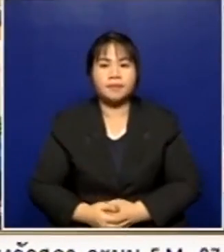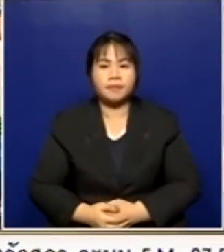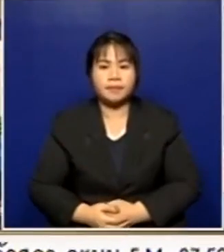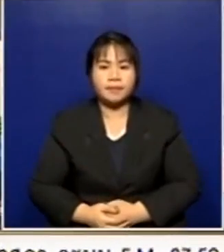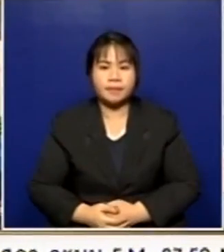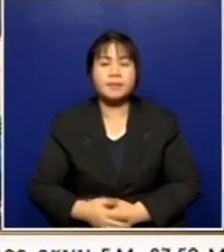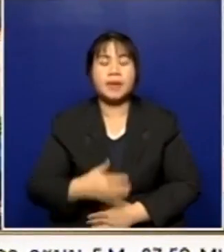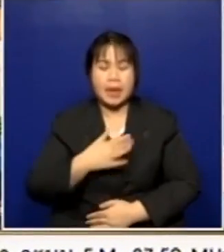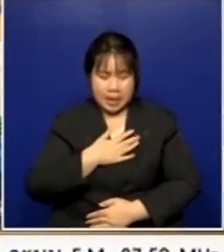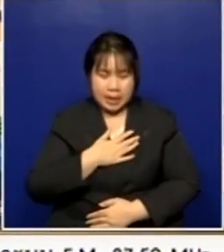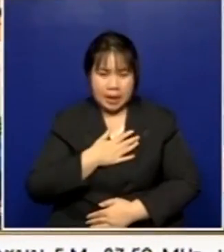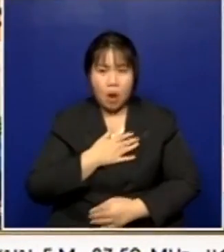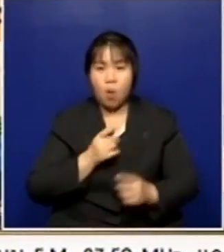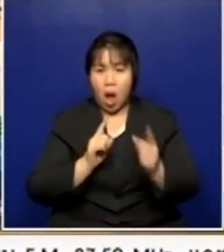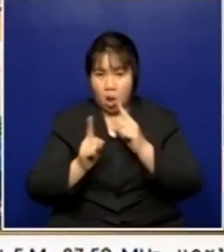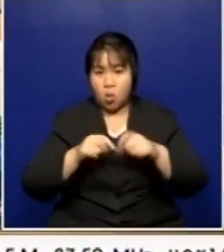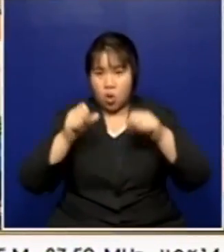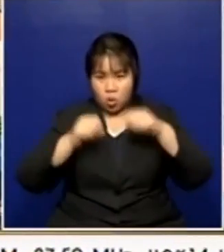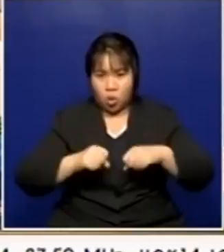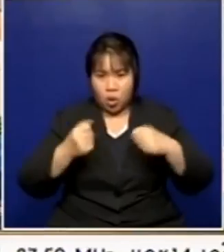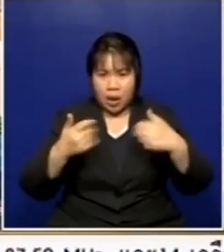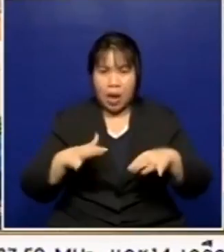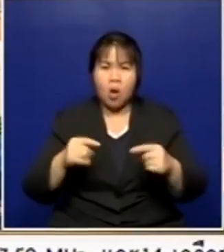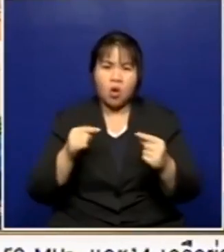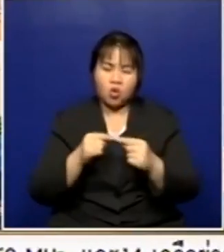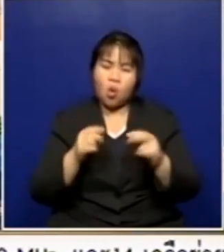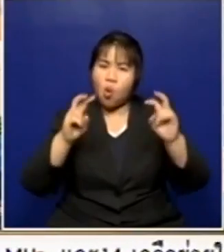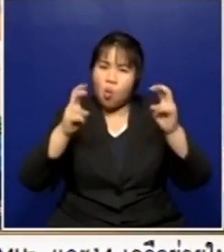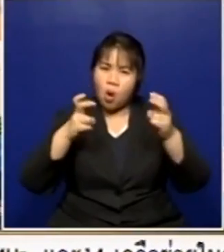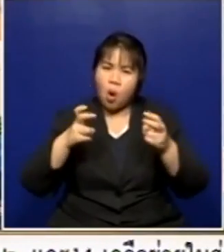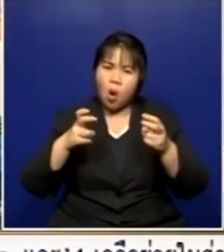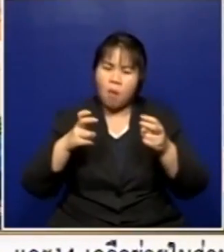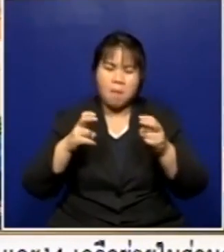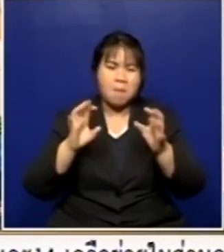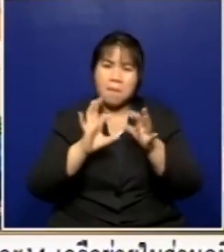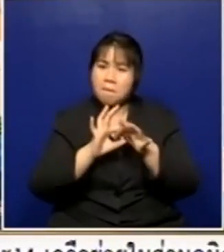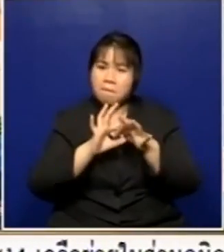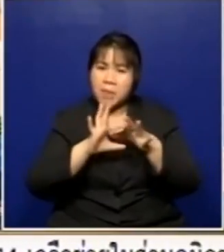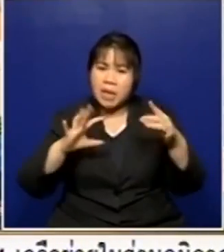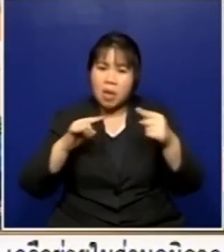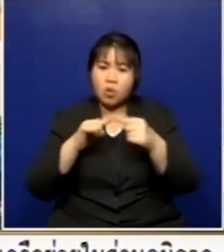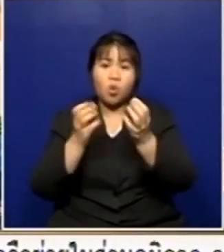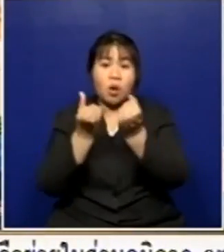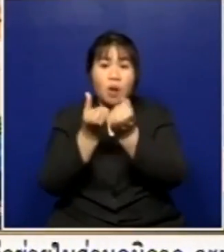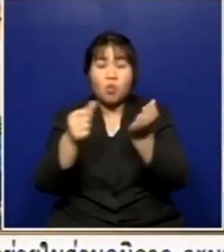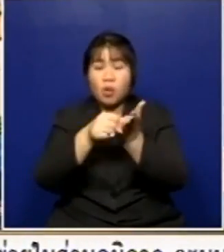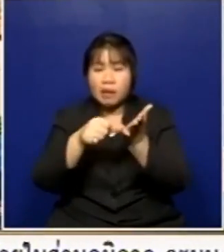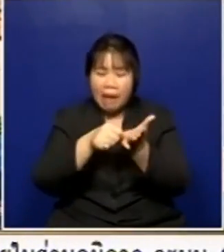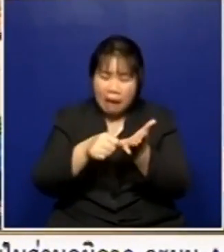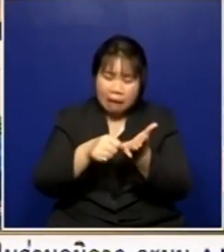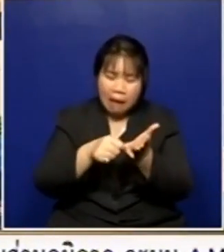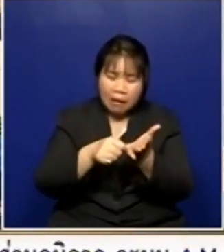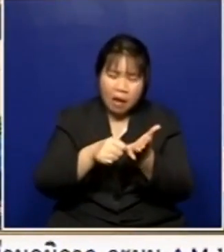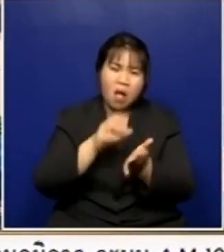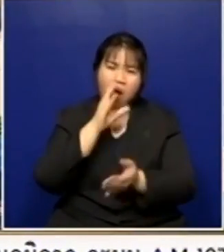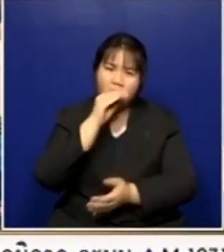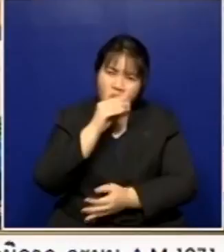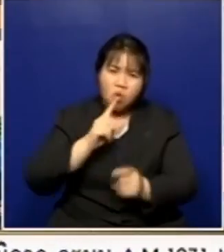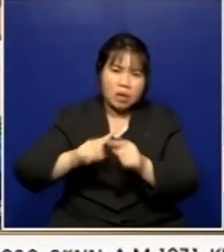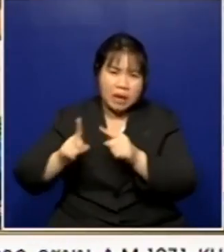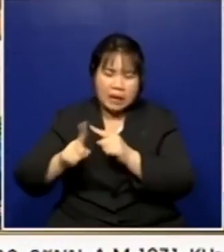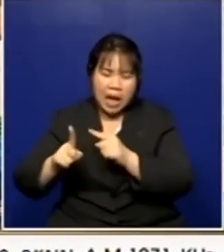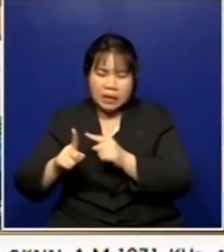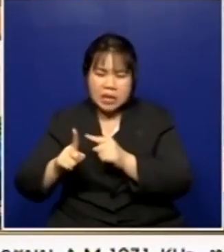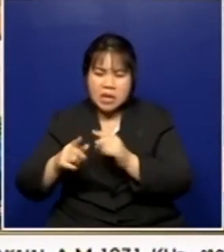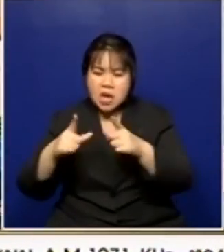ก็คือเราตกลงกันไว้ตั้งแต่ต้นว่าเราไม่อยากจะหยิบประเด็นที่ไม่ใช่สาระสำคัญของการแก้ไขหรือญัตติที่เรา